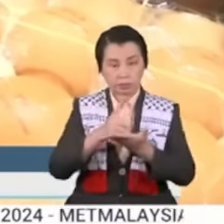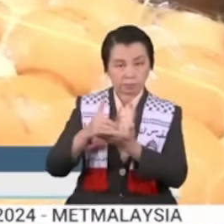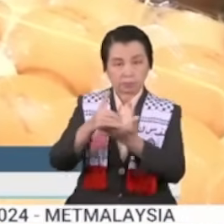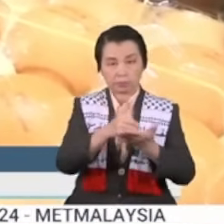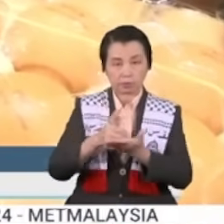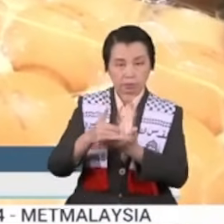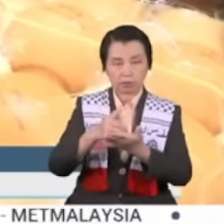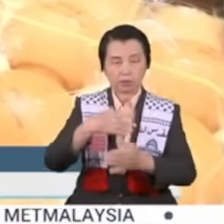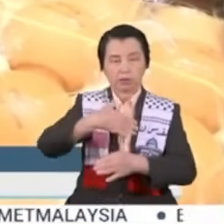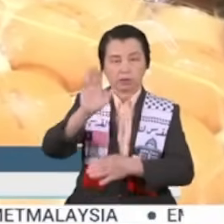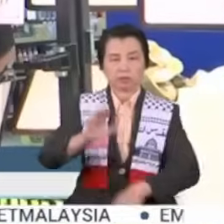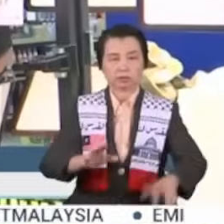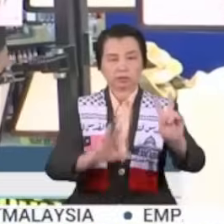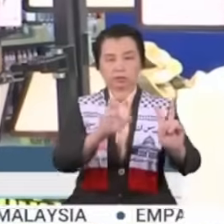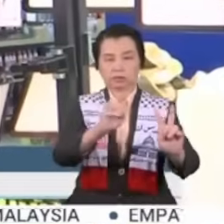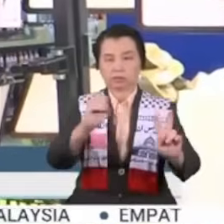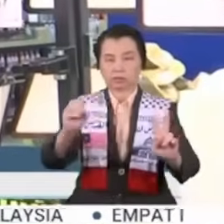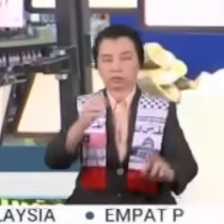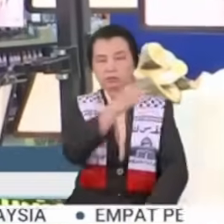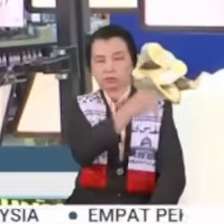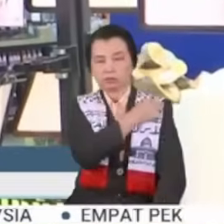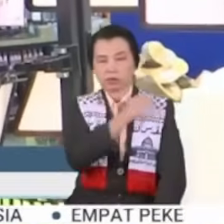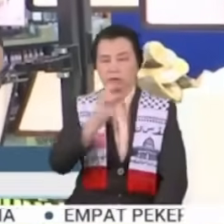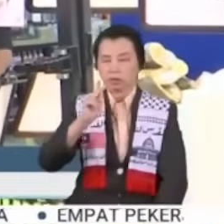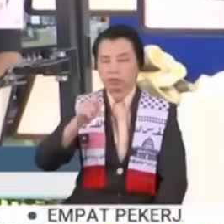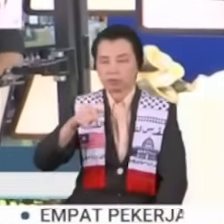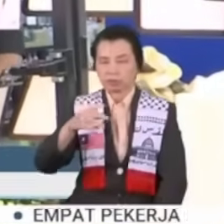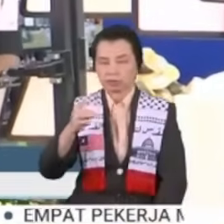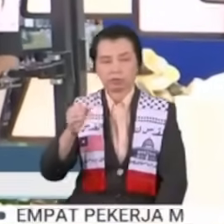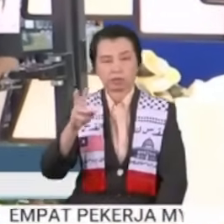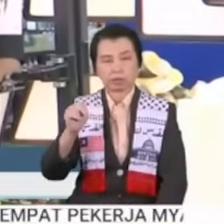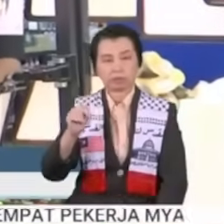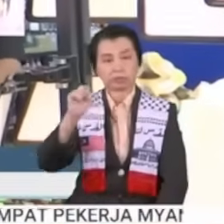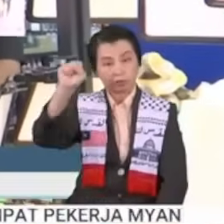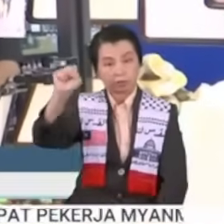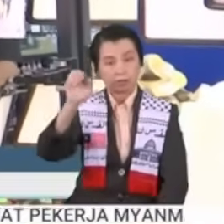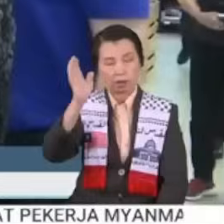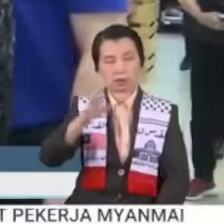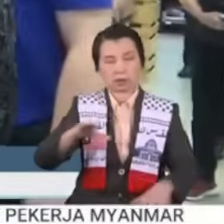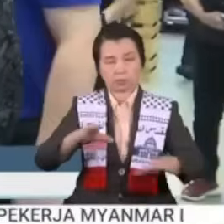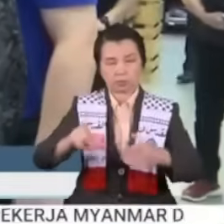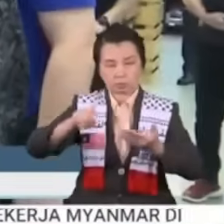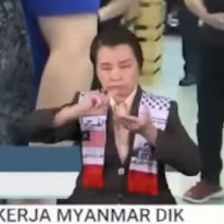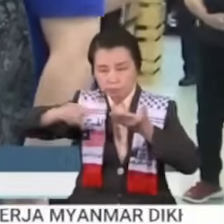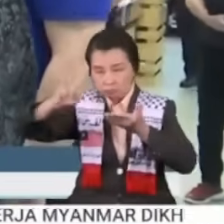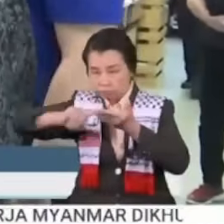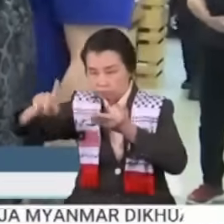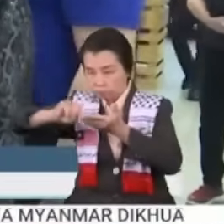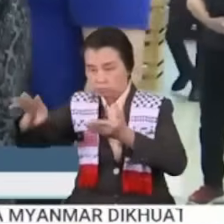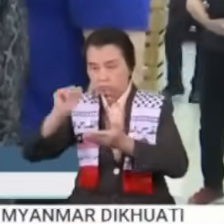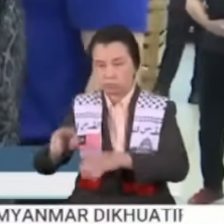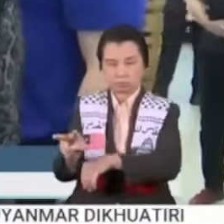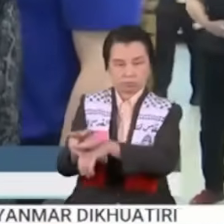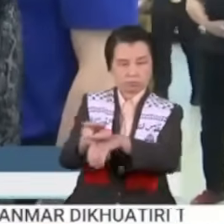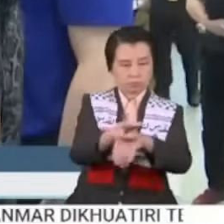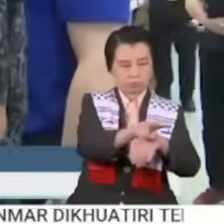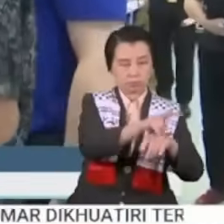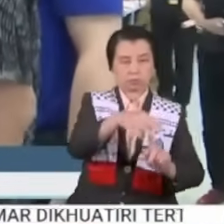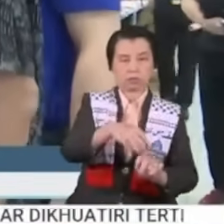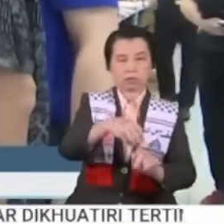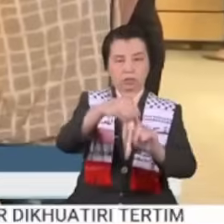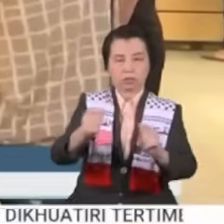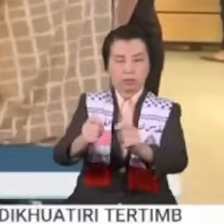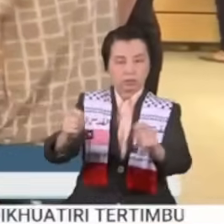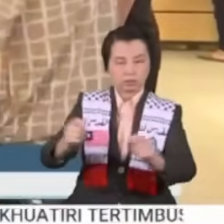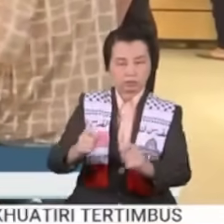menurutnya lebih 200 pengatkuasa kpdn di seluruh negeri ini akan menjalankan pemeriksaan dan pemantauan khususnya